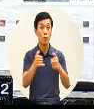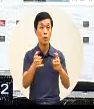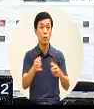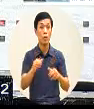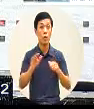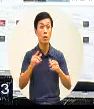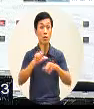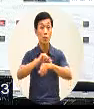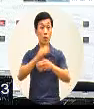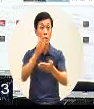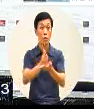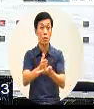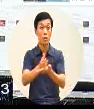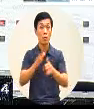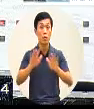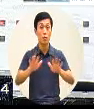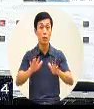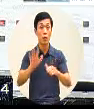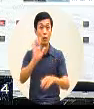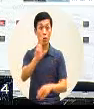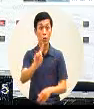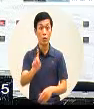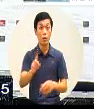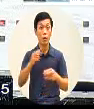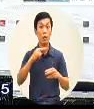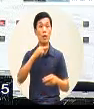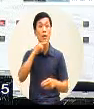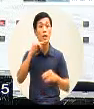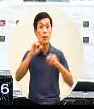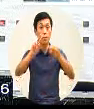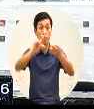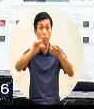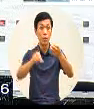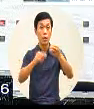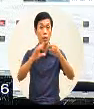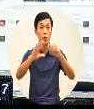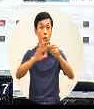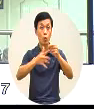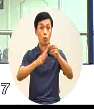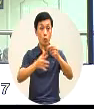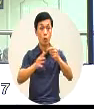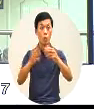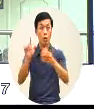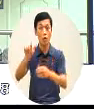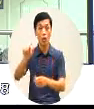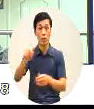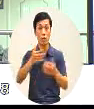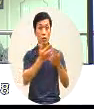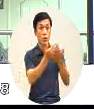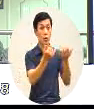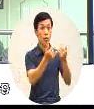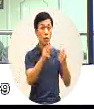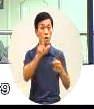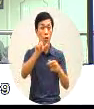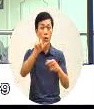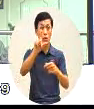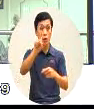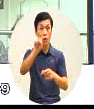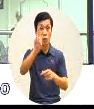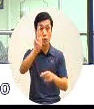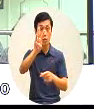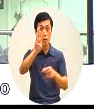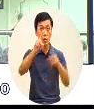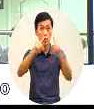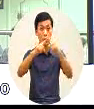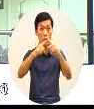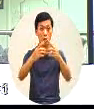一下现在有英明国中的老师跟学生哈，63人啊，莅临本会